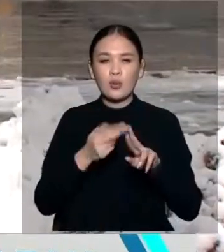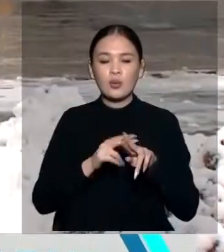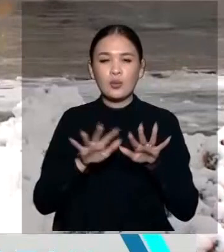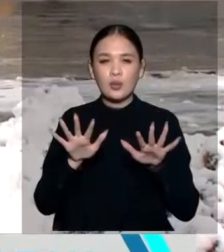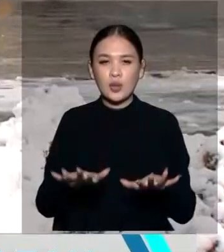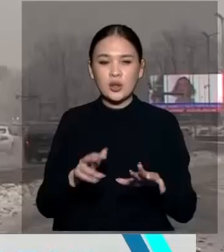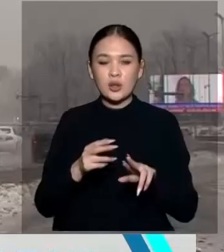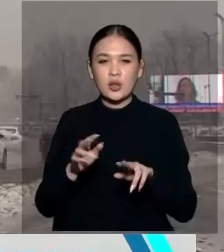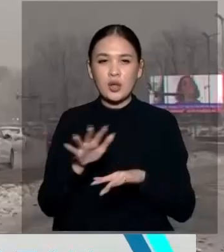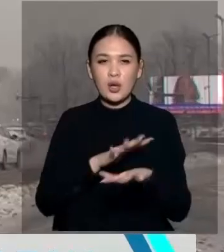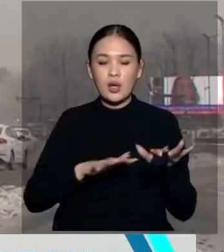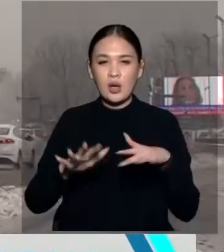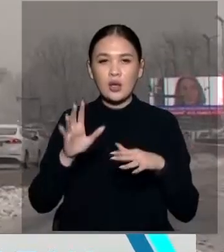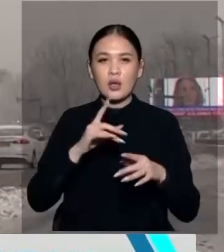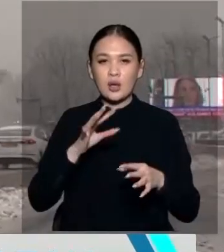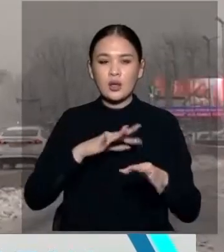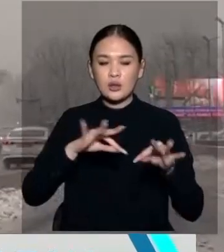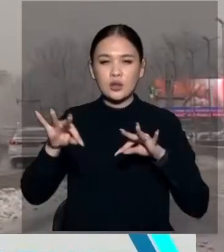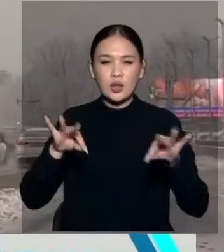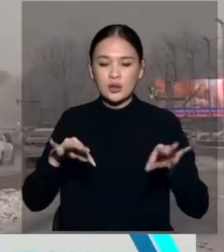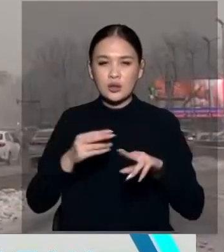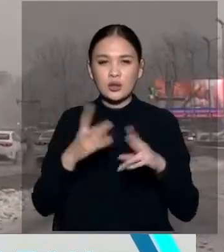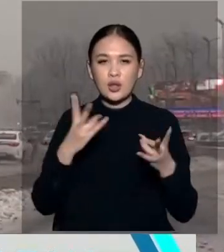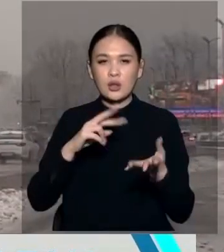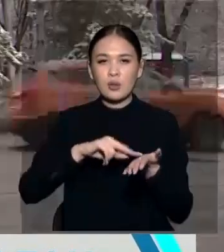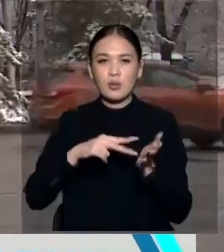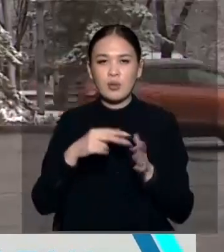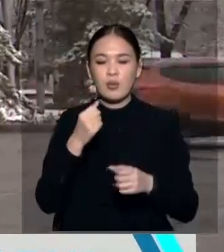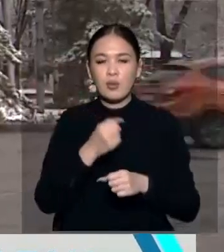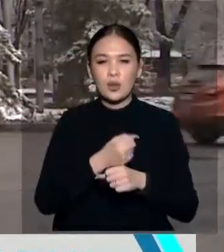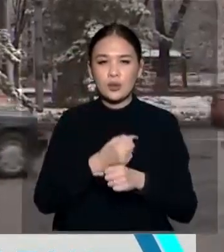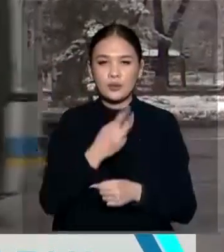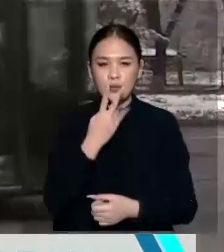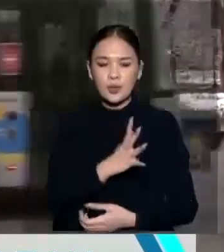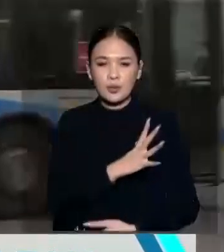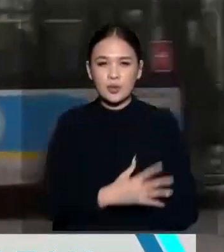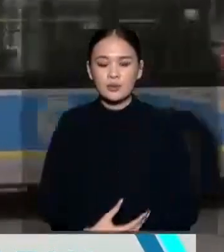өңірлердің аудандастыру картасы жасалуы керек. Әзірге тек екі өңірдікі бар, дейді сейсмолог.